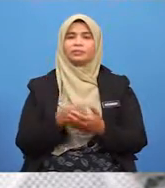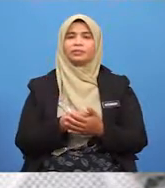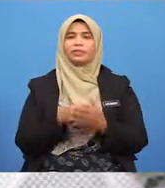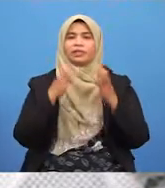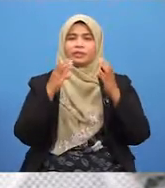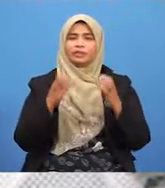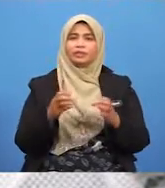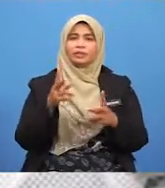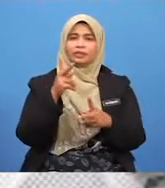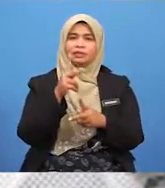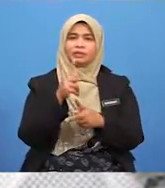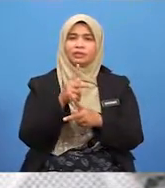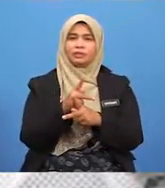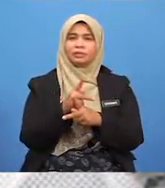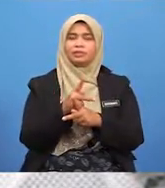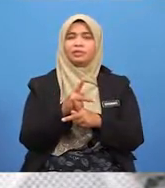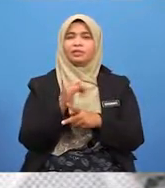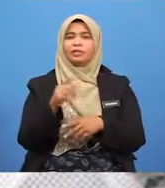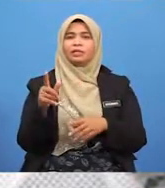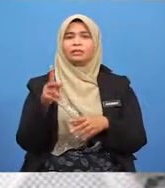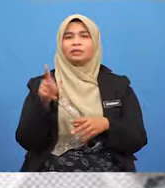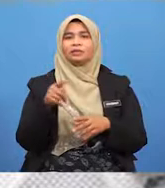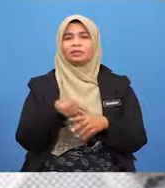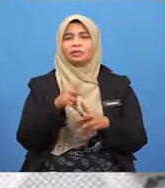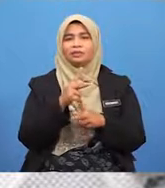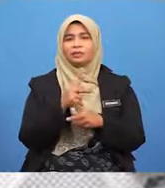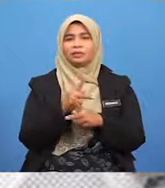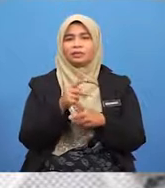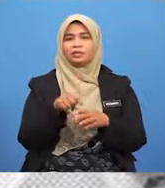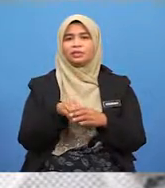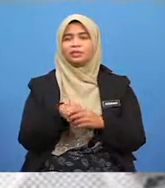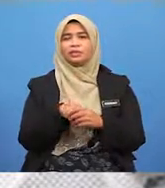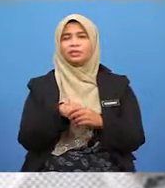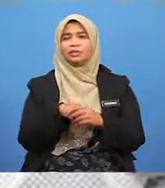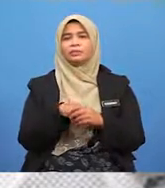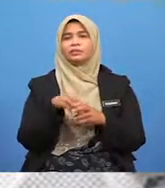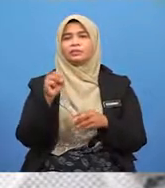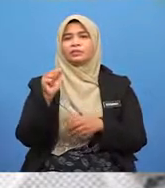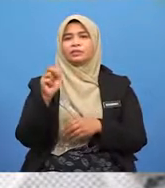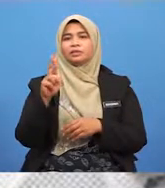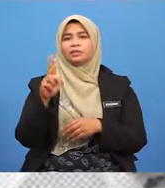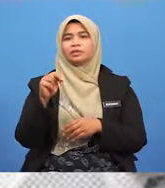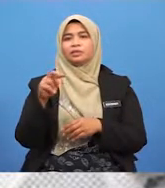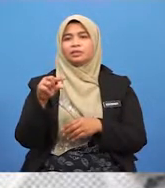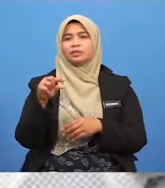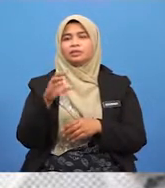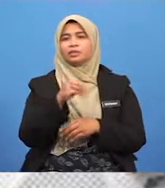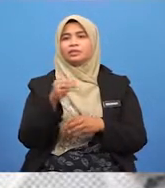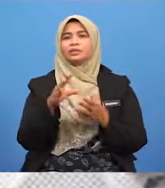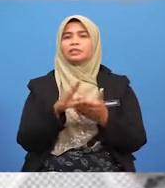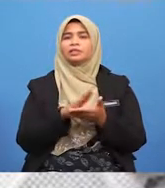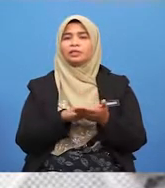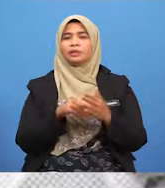penyimpanan seni populer ialah perlu disimpan di dalam sarung dan saku minyak